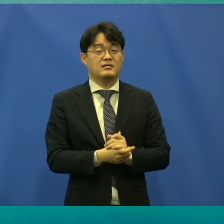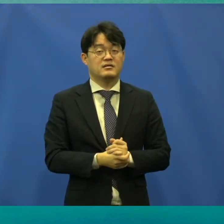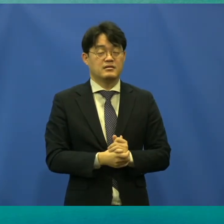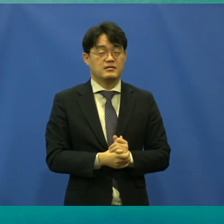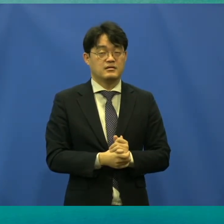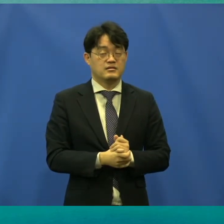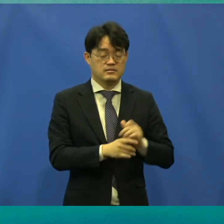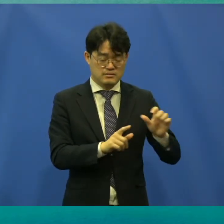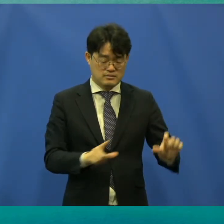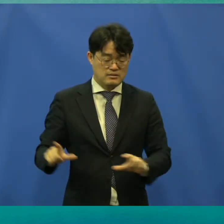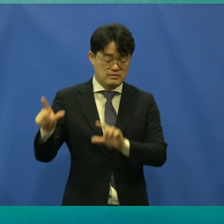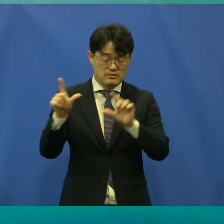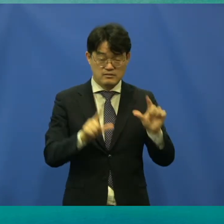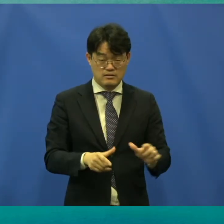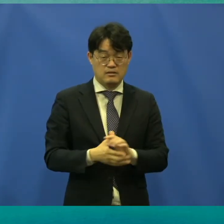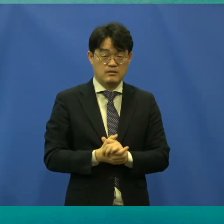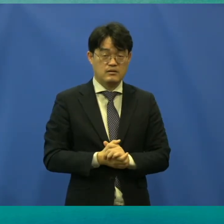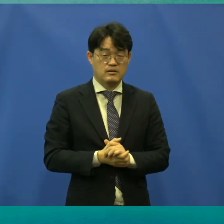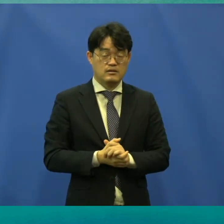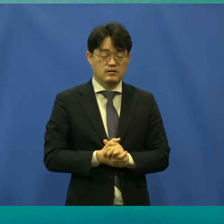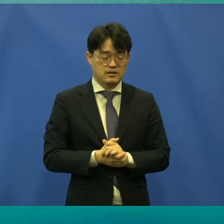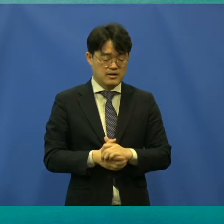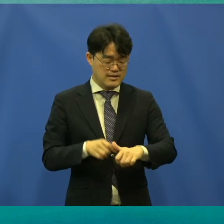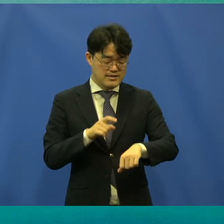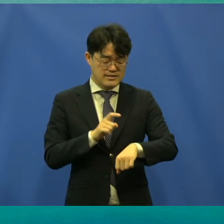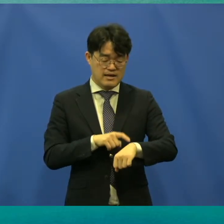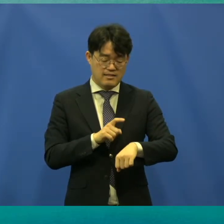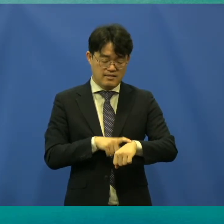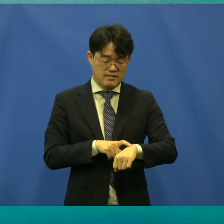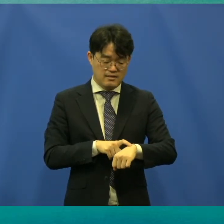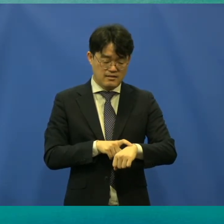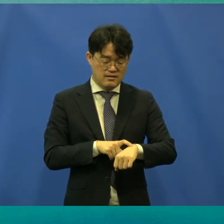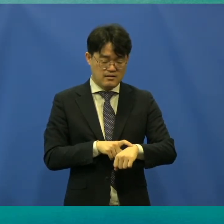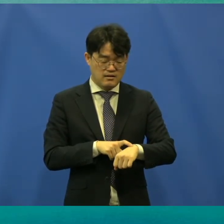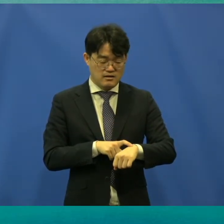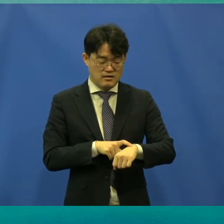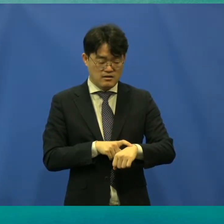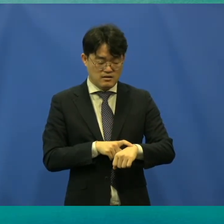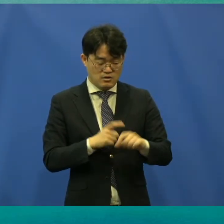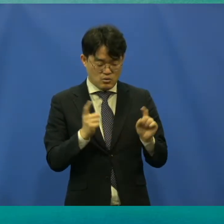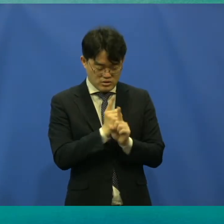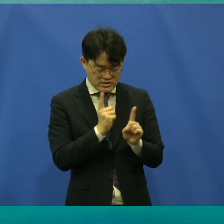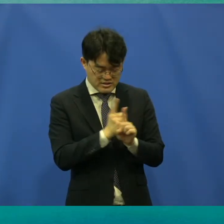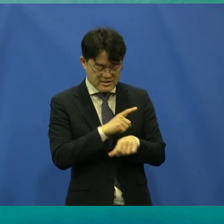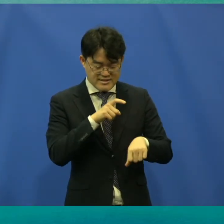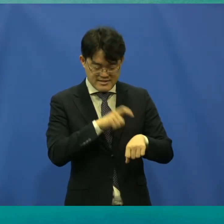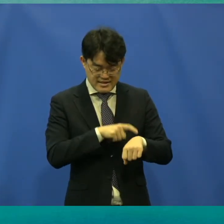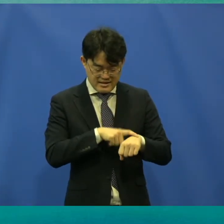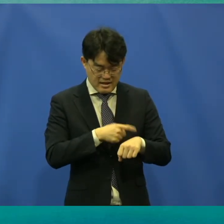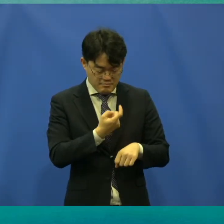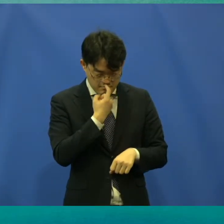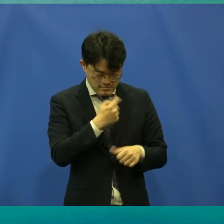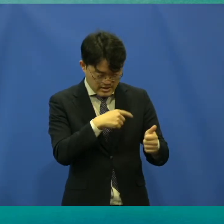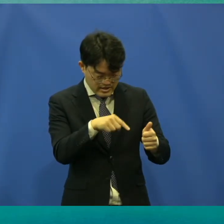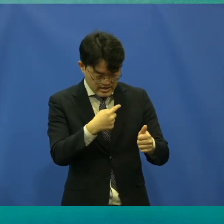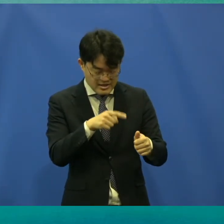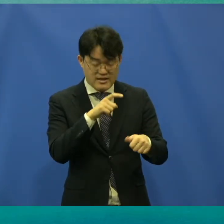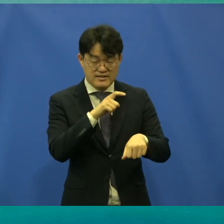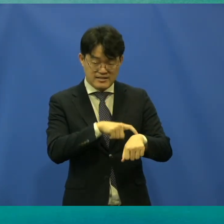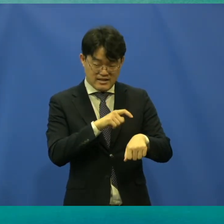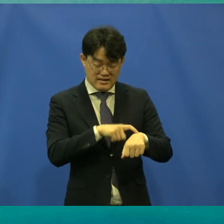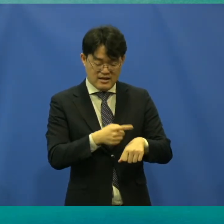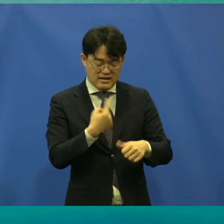그 시간을 정한 것은 하나님이십니다. 수업 일시, 수업 장소 모두 하나님이 정하셨습니다. 수업 환경은